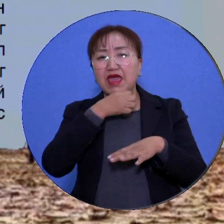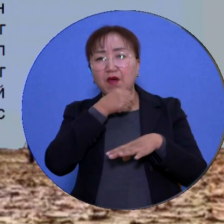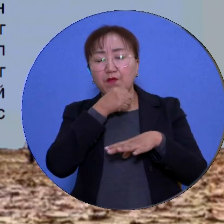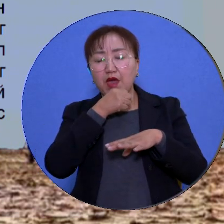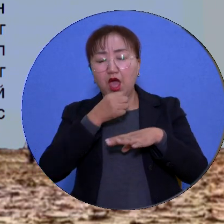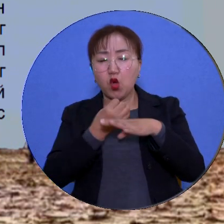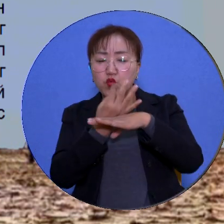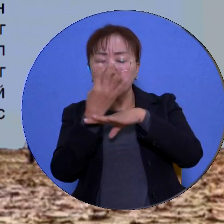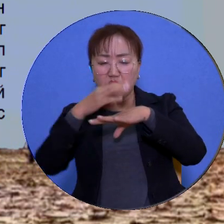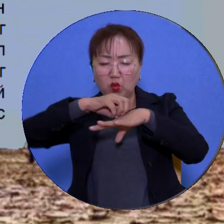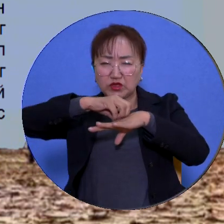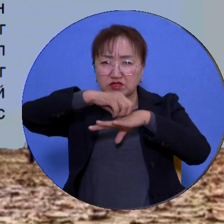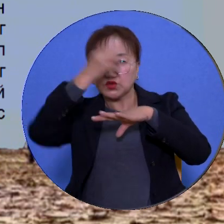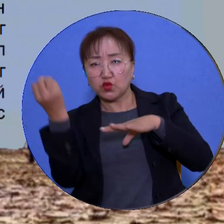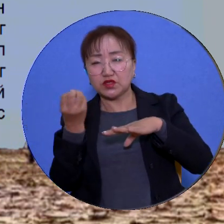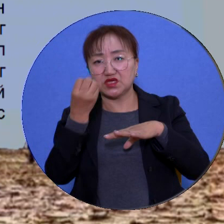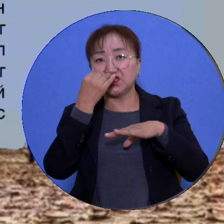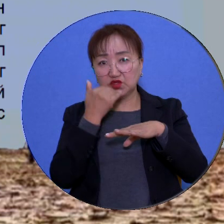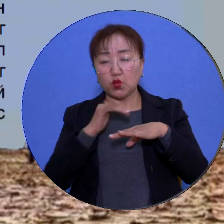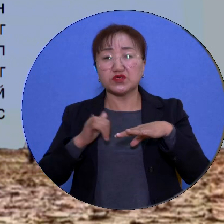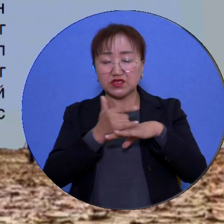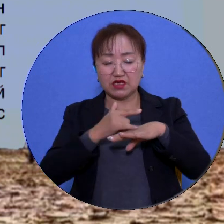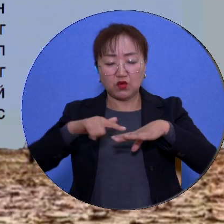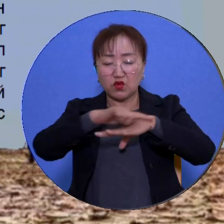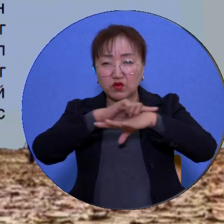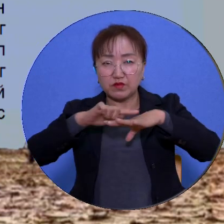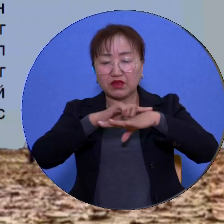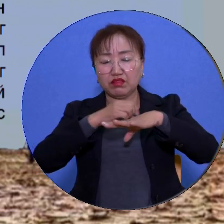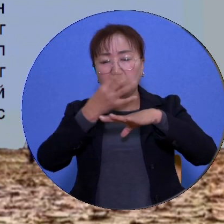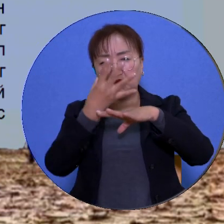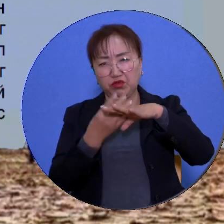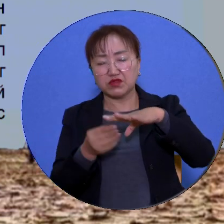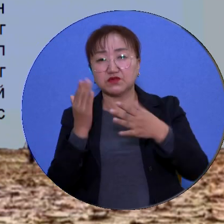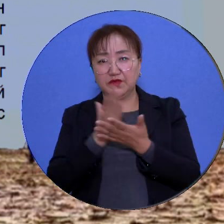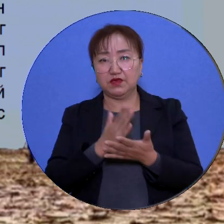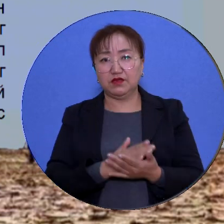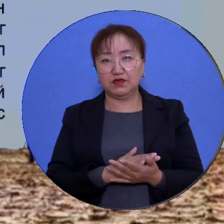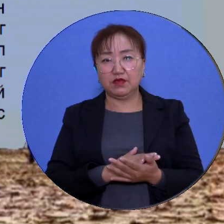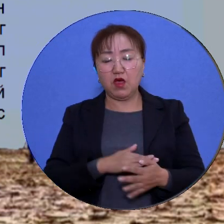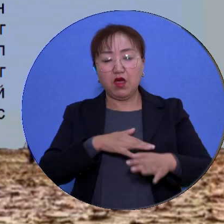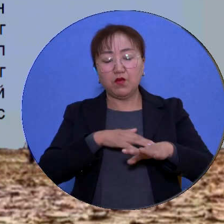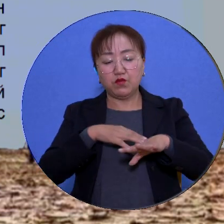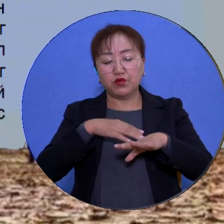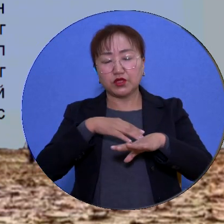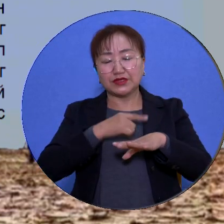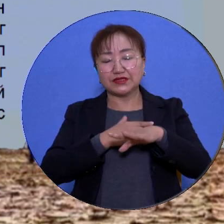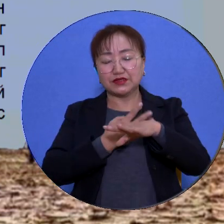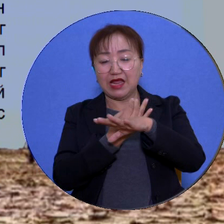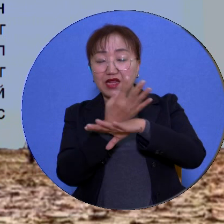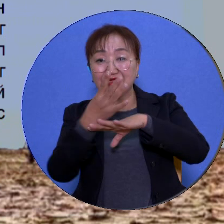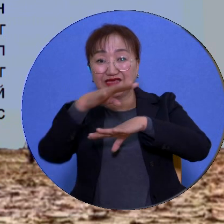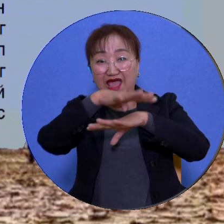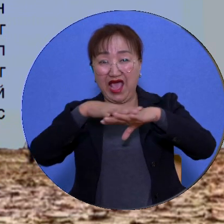жэдэдэг тул өргамлын бурхүй жуустахаад гол нөлөө өзүүлдэг юн. Пәриленгийн гадзриг адаршуулан хайх, өл өөрхай